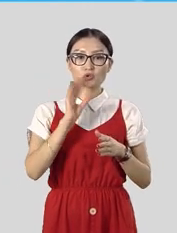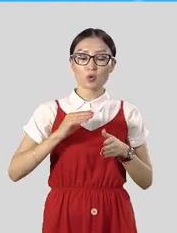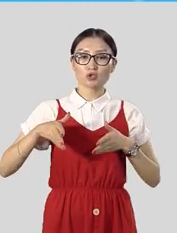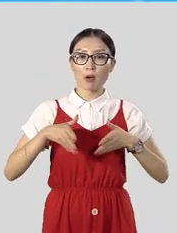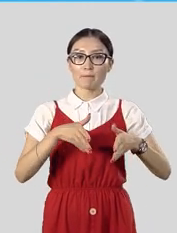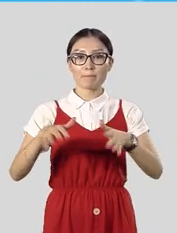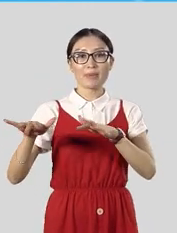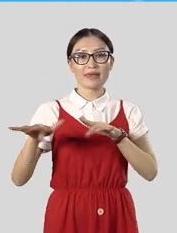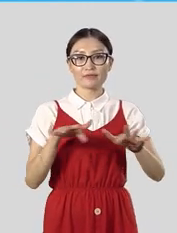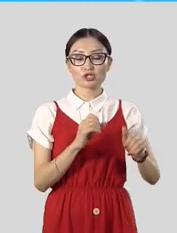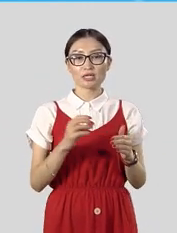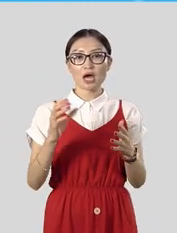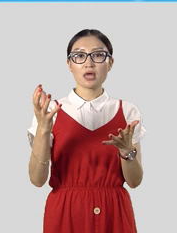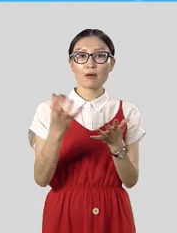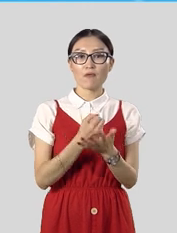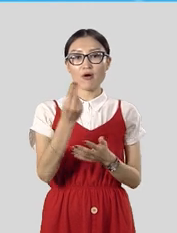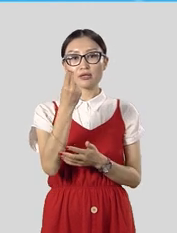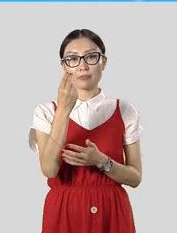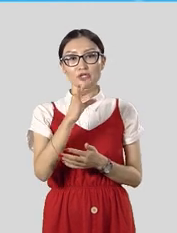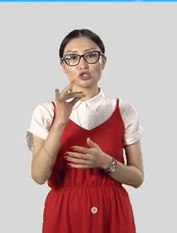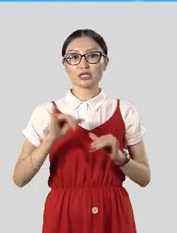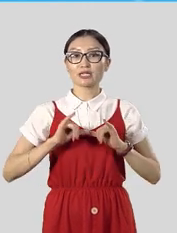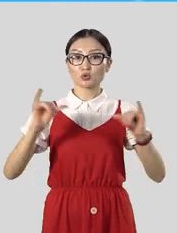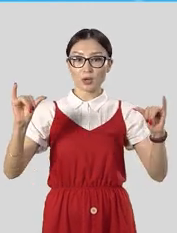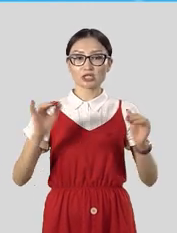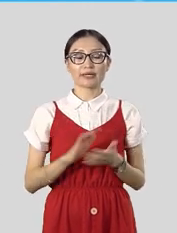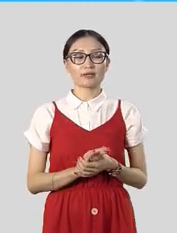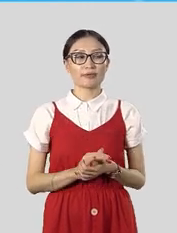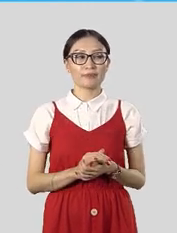передвижения, добывания пищи и размножения.